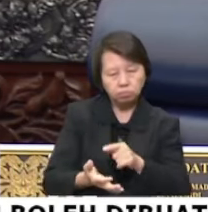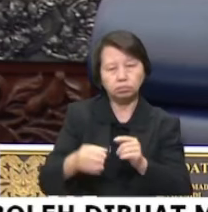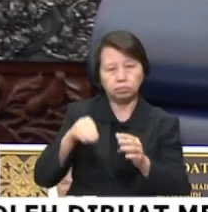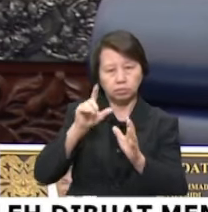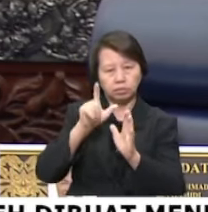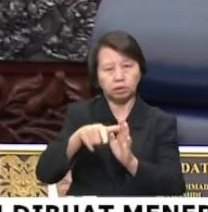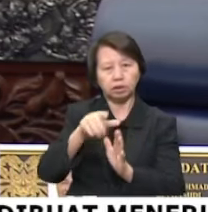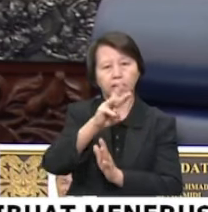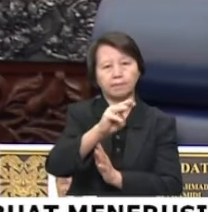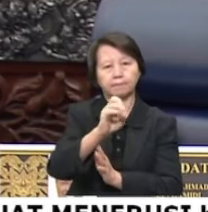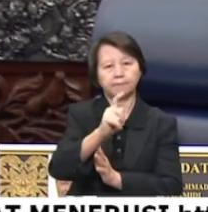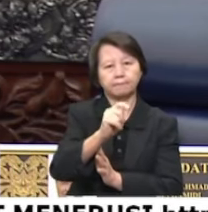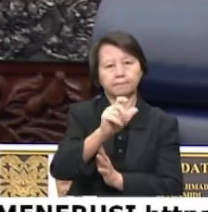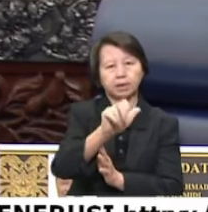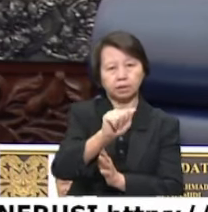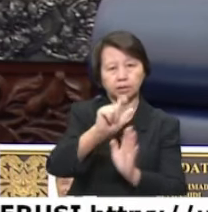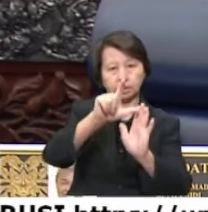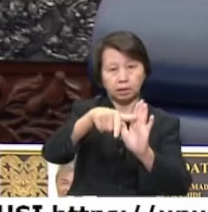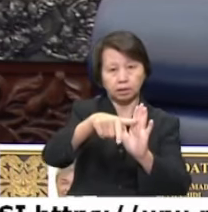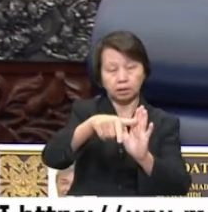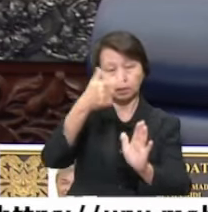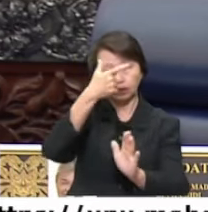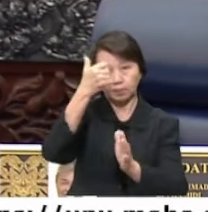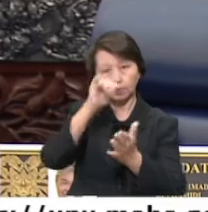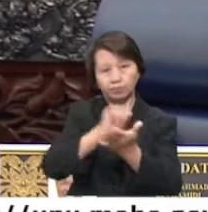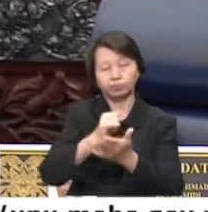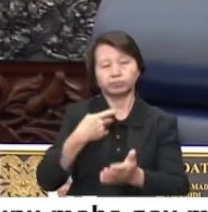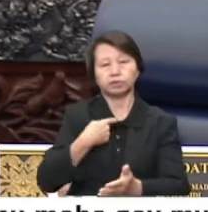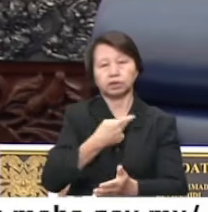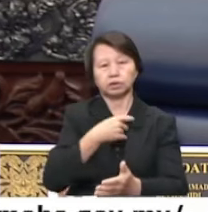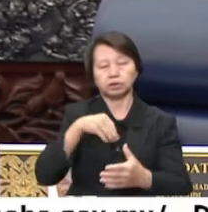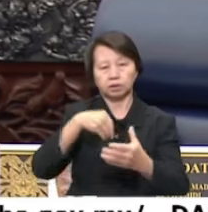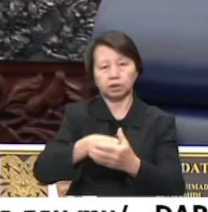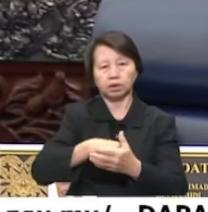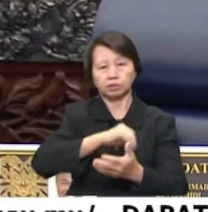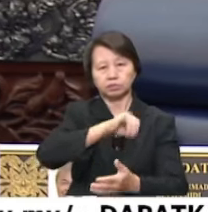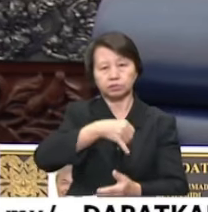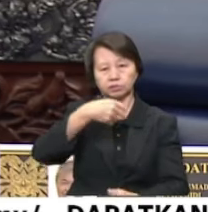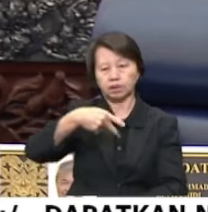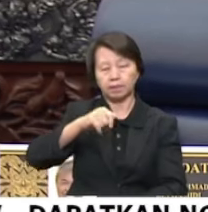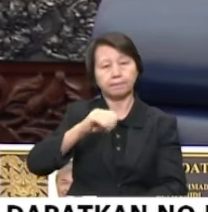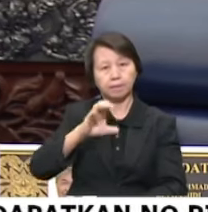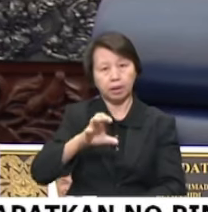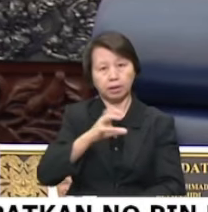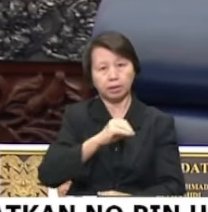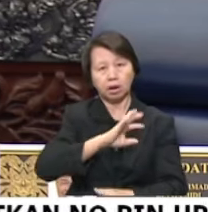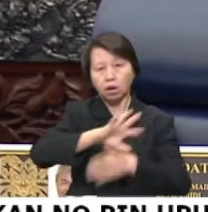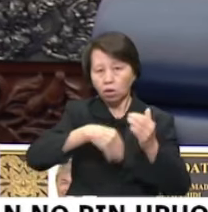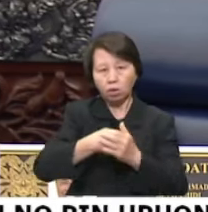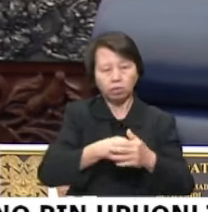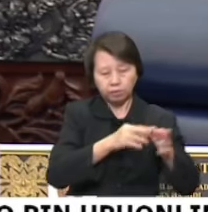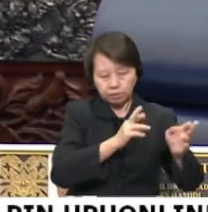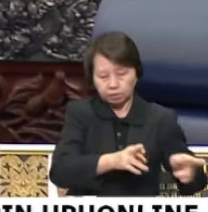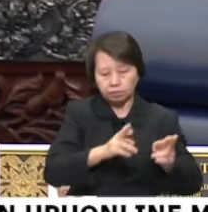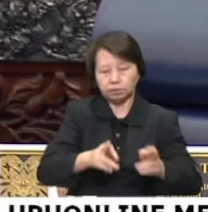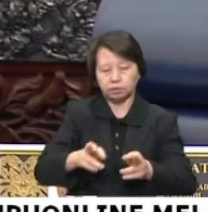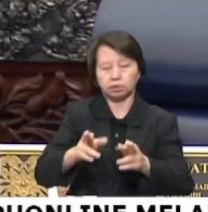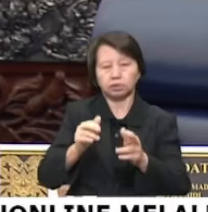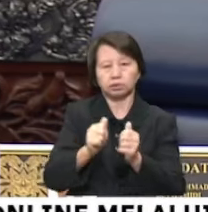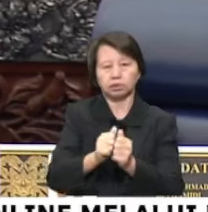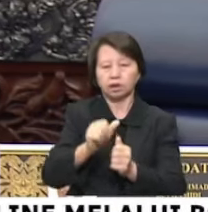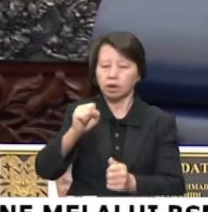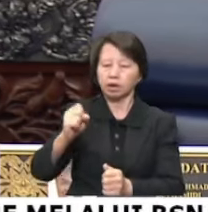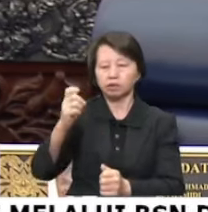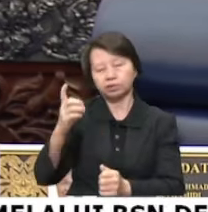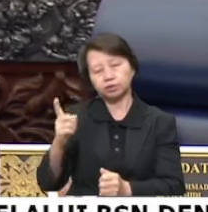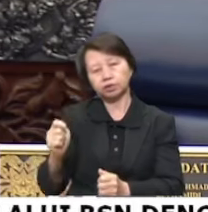nanti. Sebab itu dalam kita punya JPEG dan juga dalam segala perancangan dengan ST dan